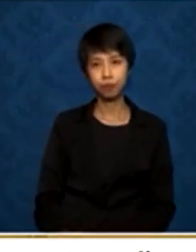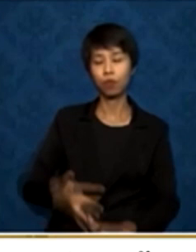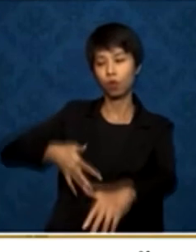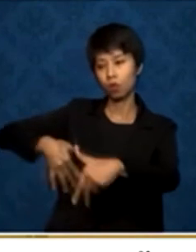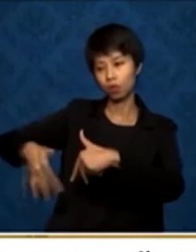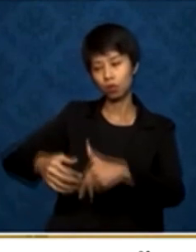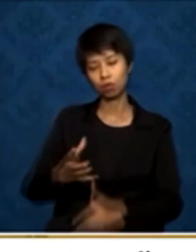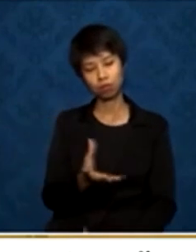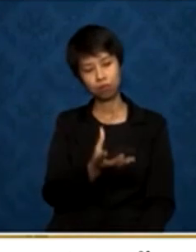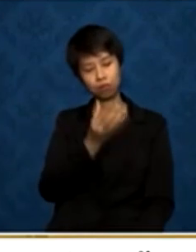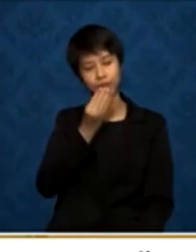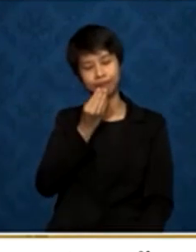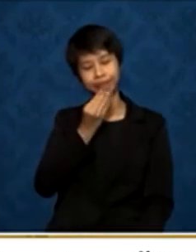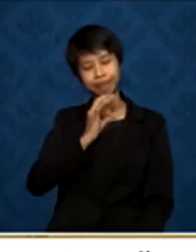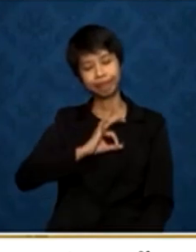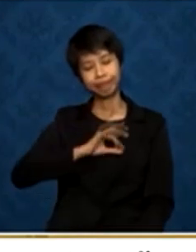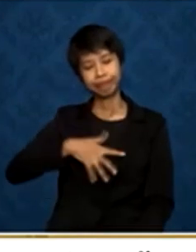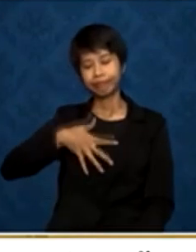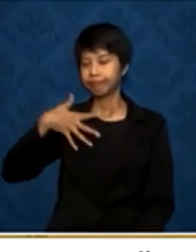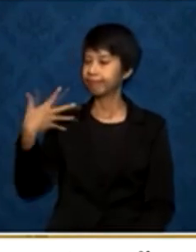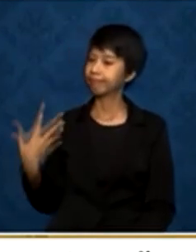สิ้นหวังครับ